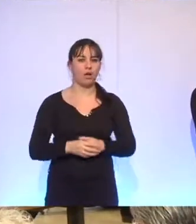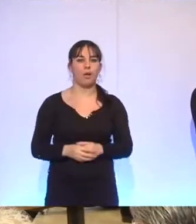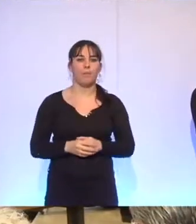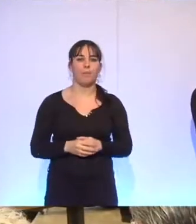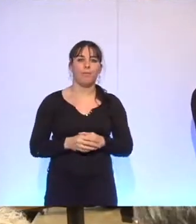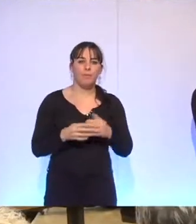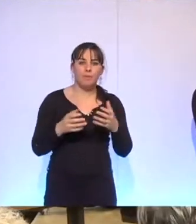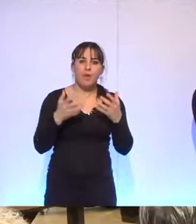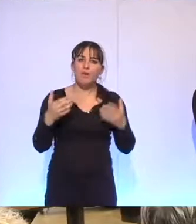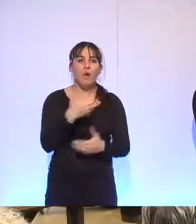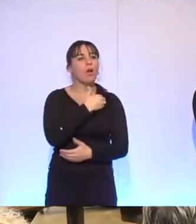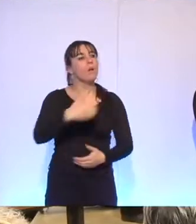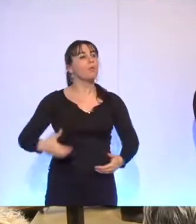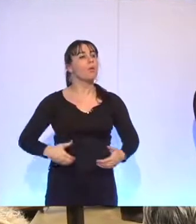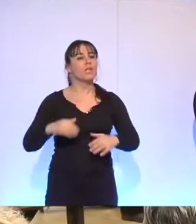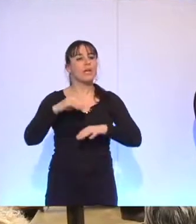municipal pour avoir des réponses.